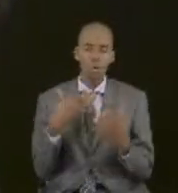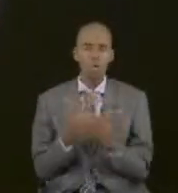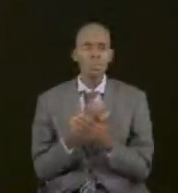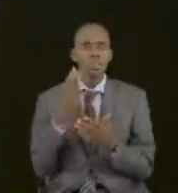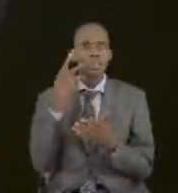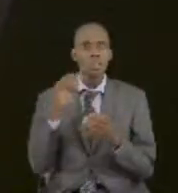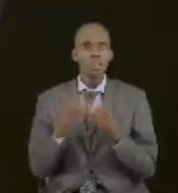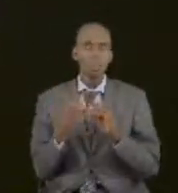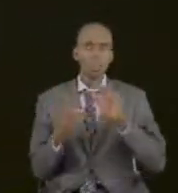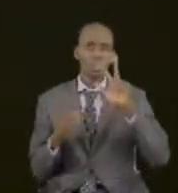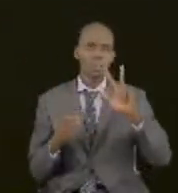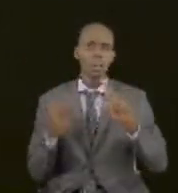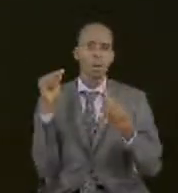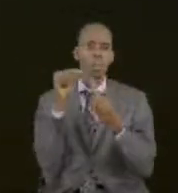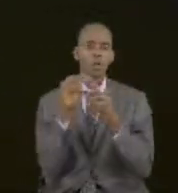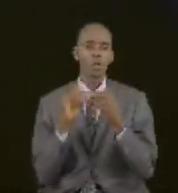les uns des autres.